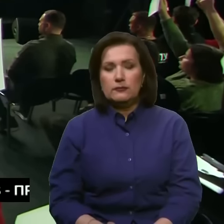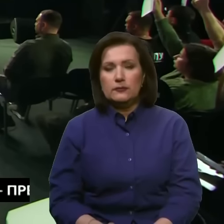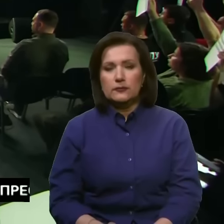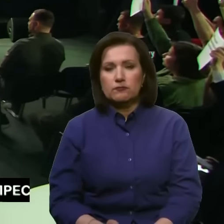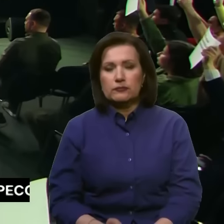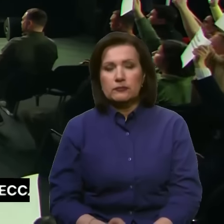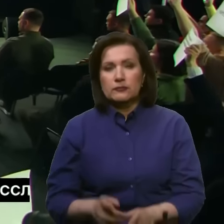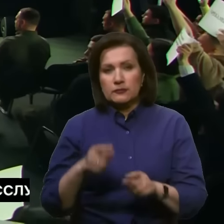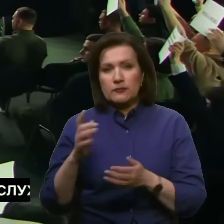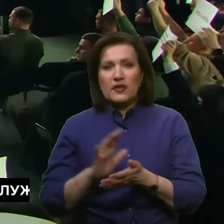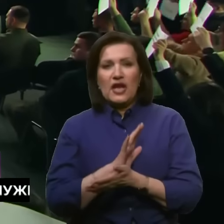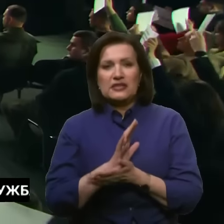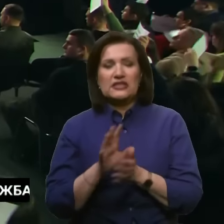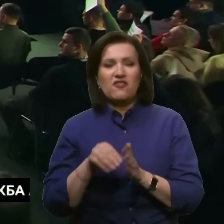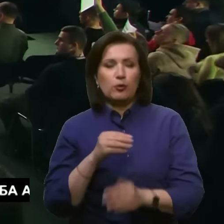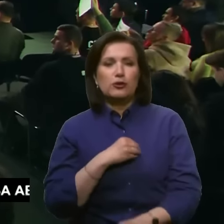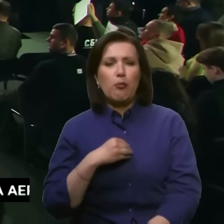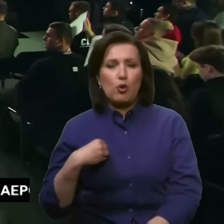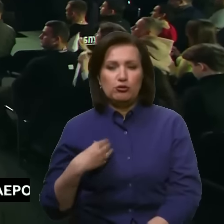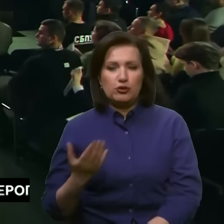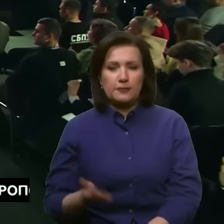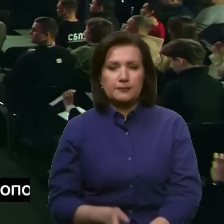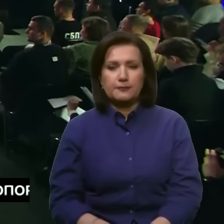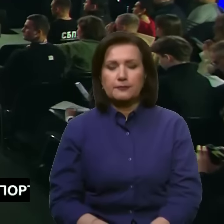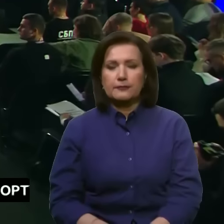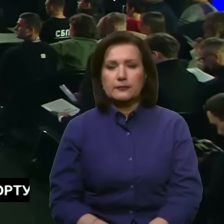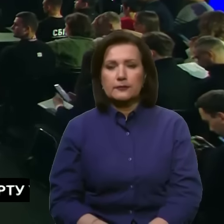Там само, здається, газета «Виборча» Польща.